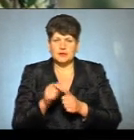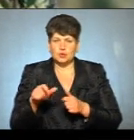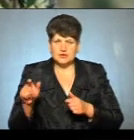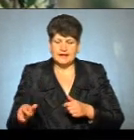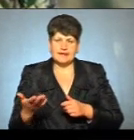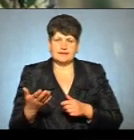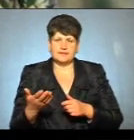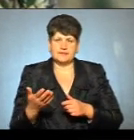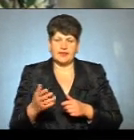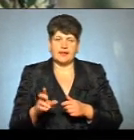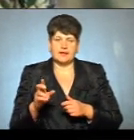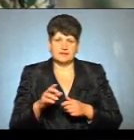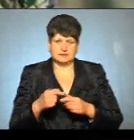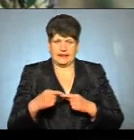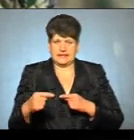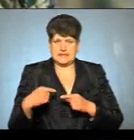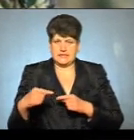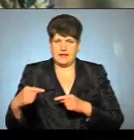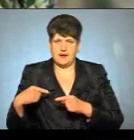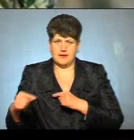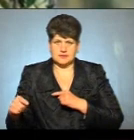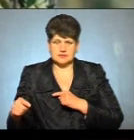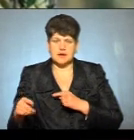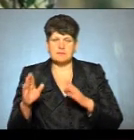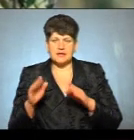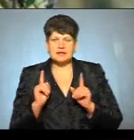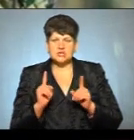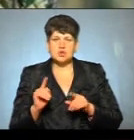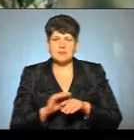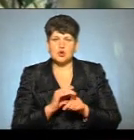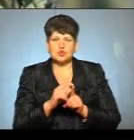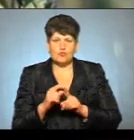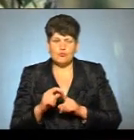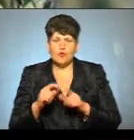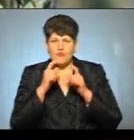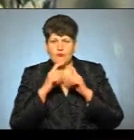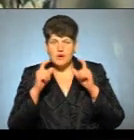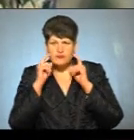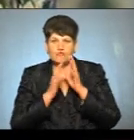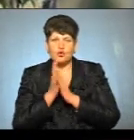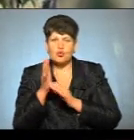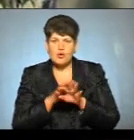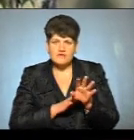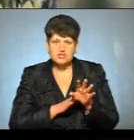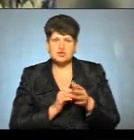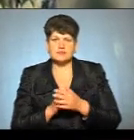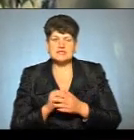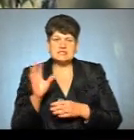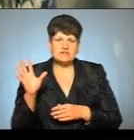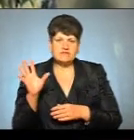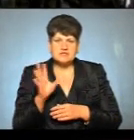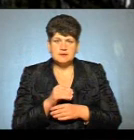між моїми людьми буде дистанція. Ми лише благословимо кошики в масочках, в рукавичках, зі всіма